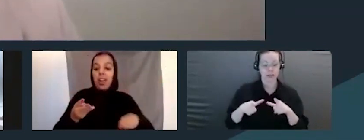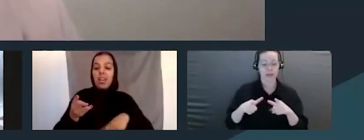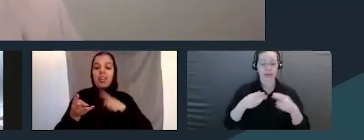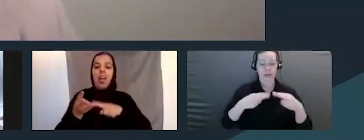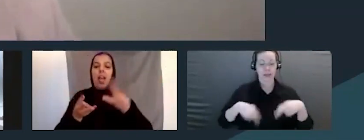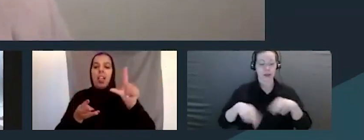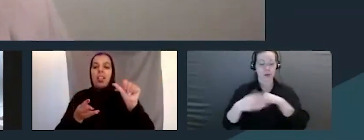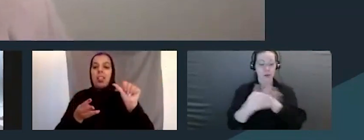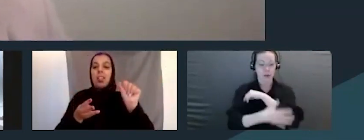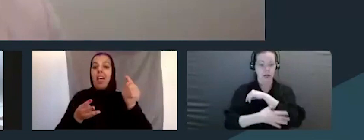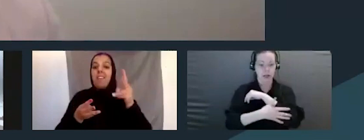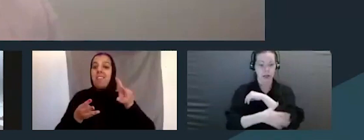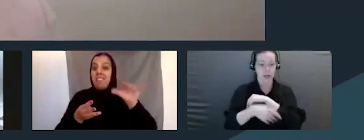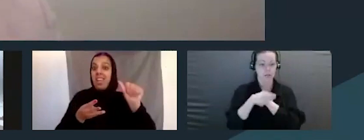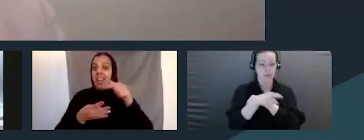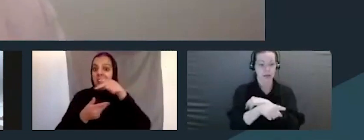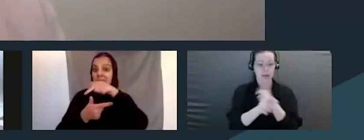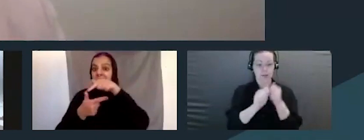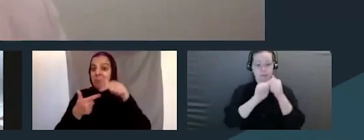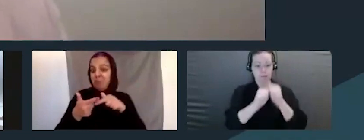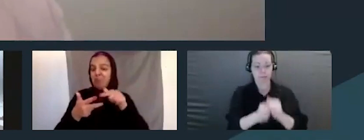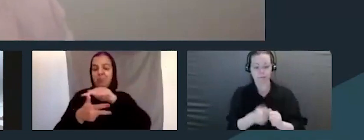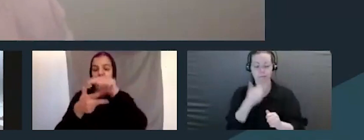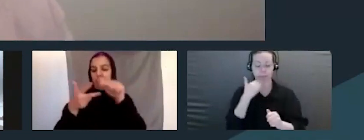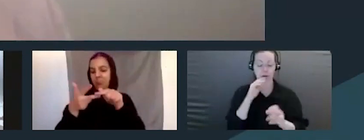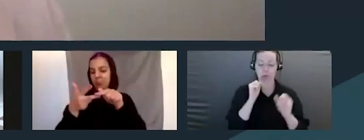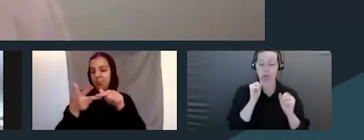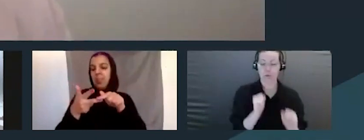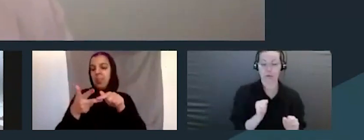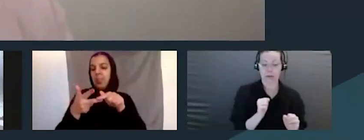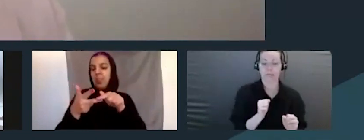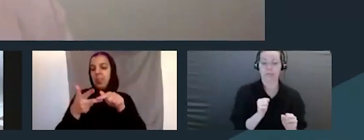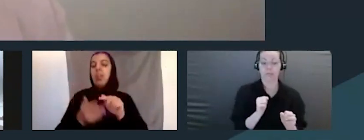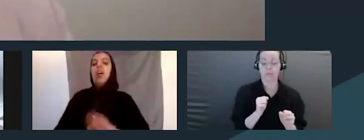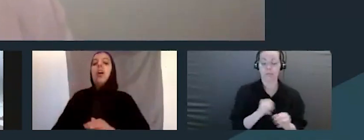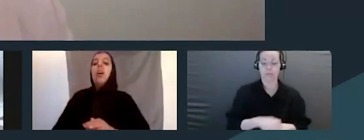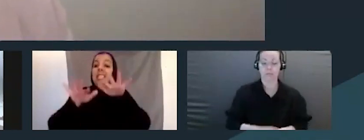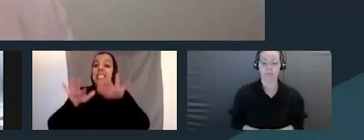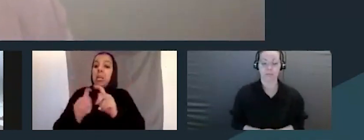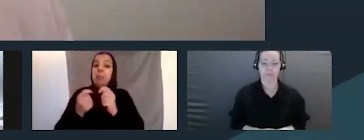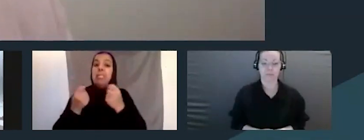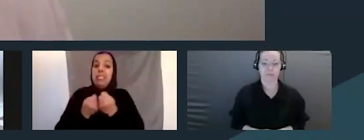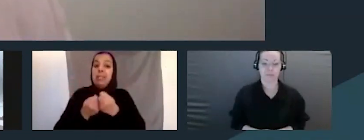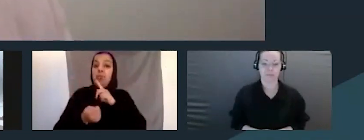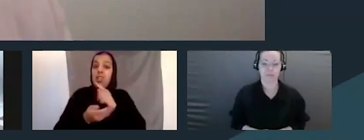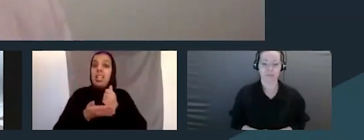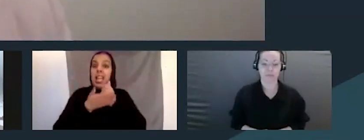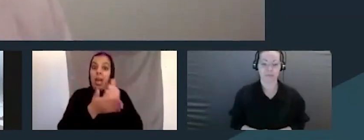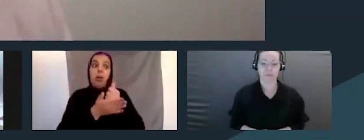de travail de supplémentaire qui est en train d'être fait, dont la plupart par des